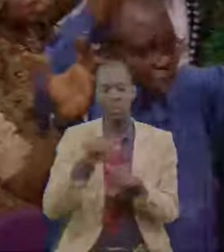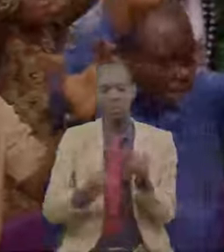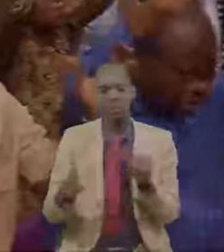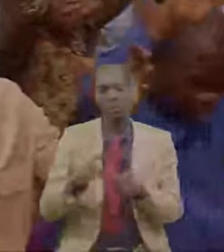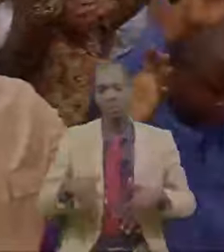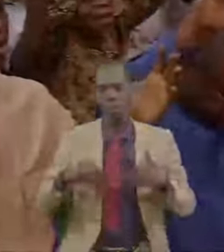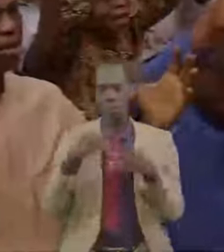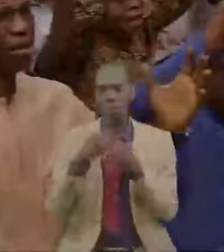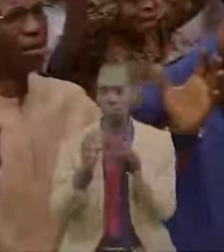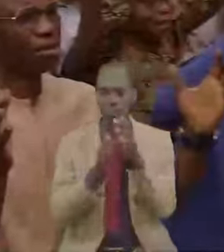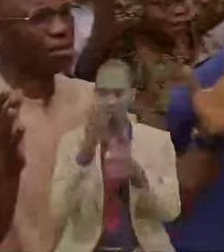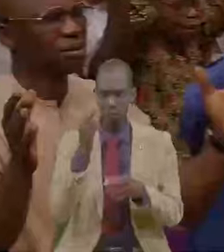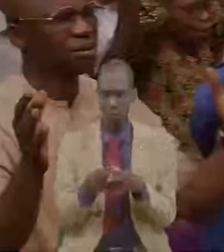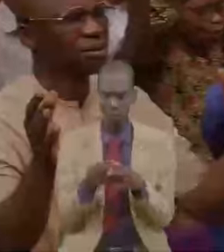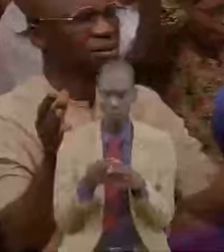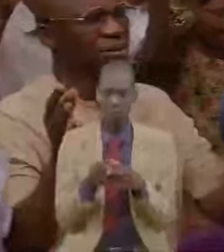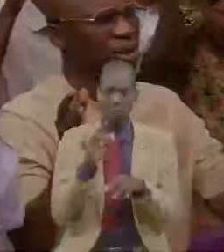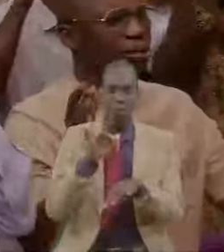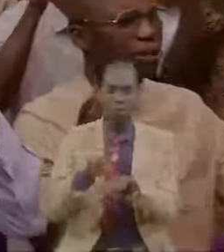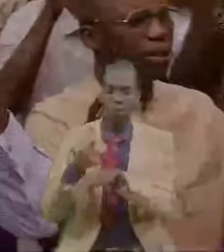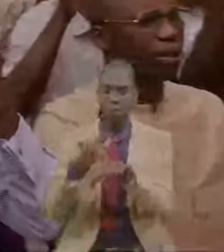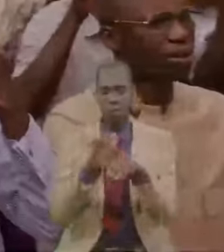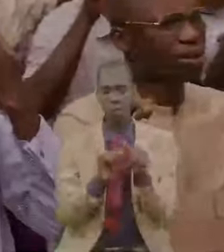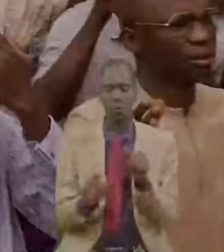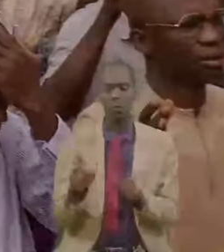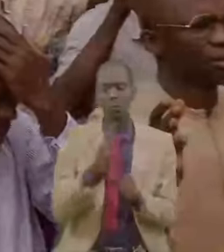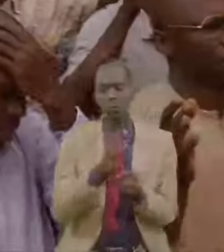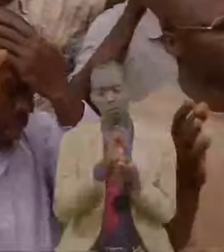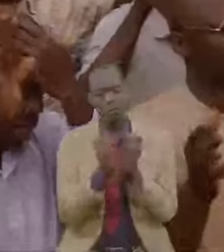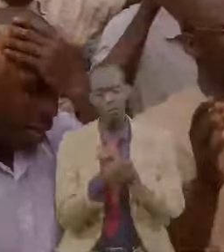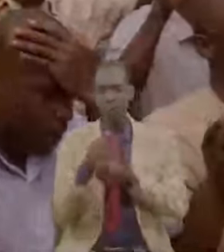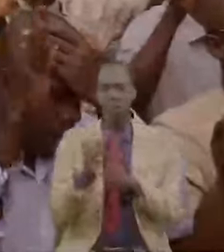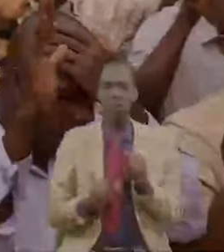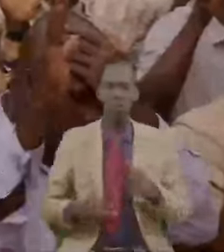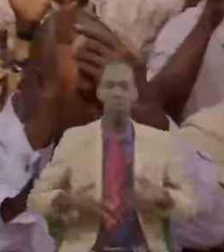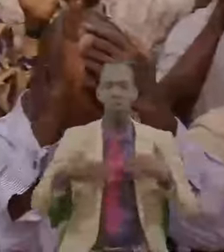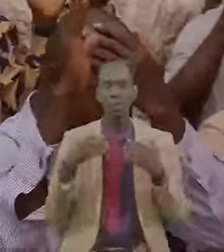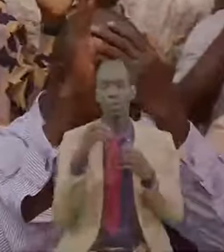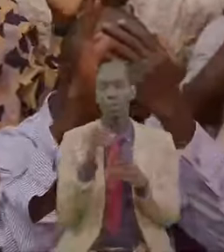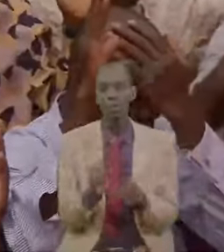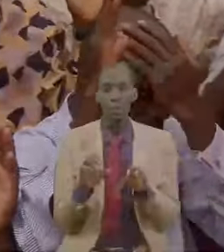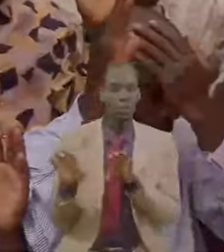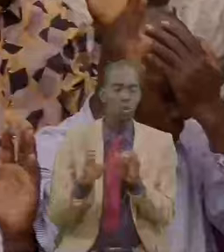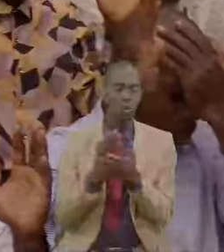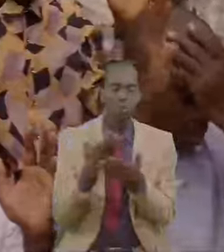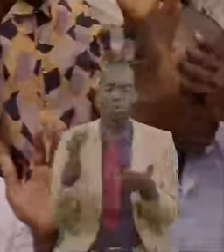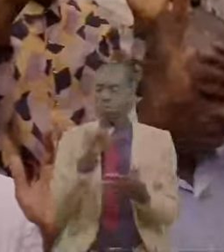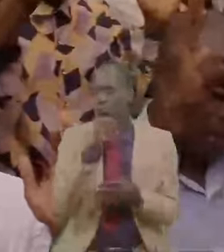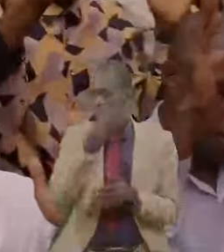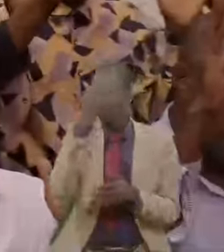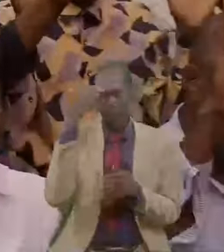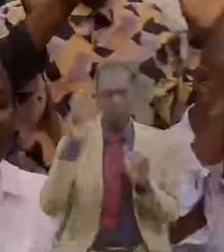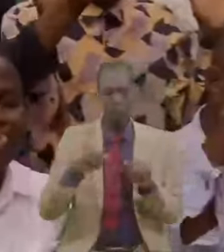vie au nom de Jésus-Christ. Touche tout le monde, transforme toute vie, fais quelque chose